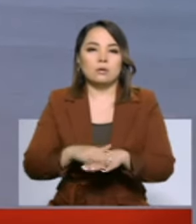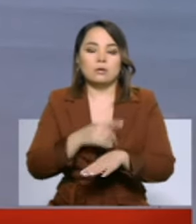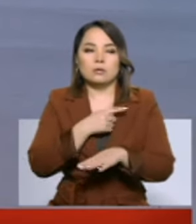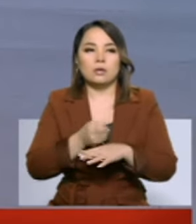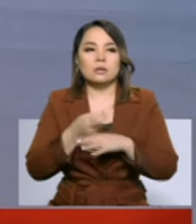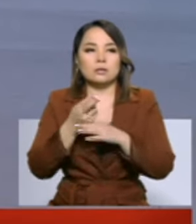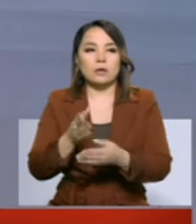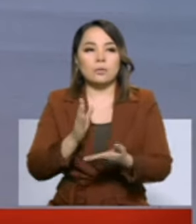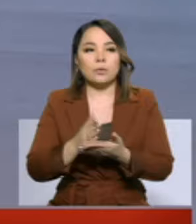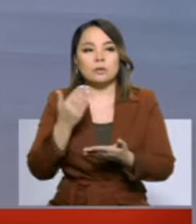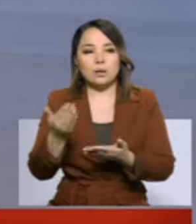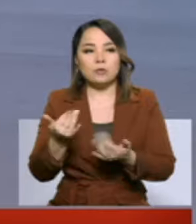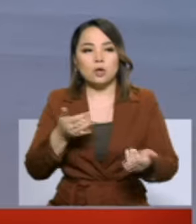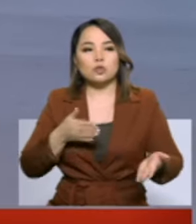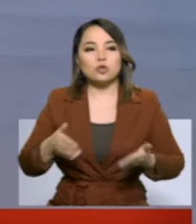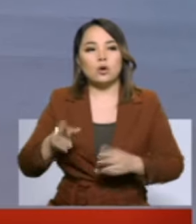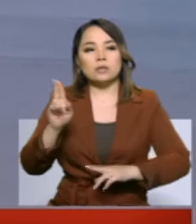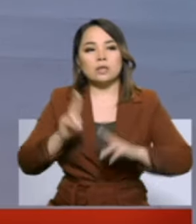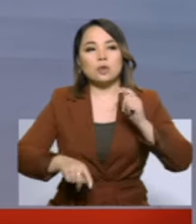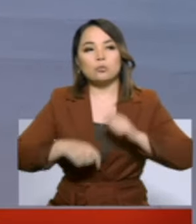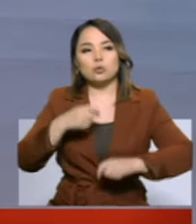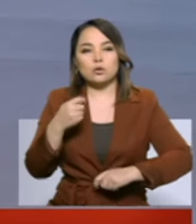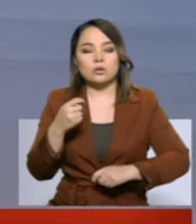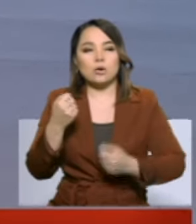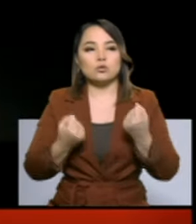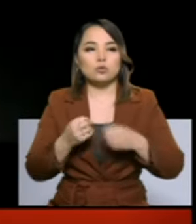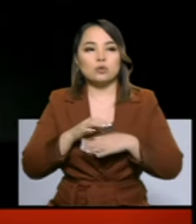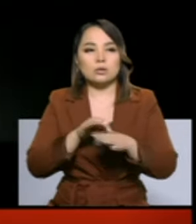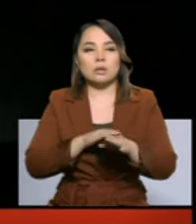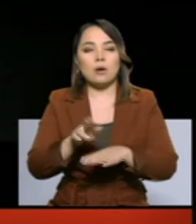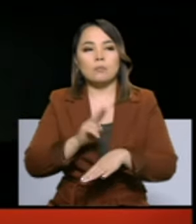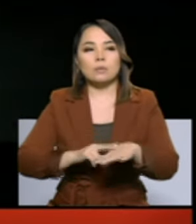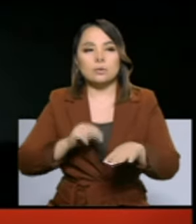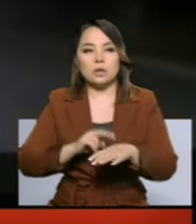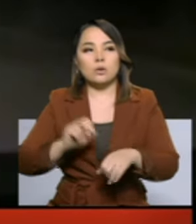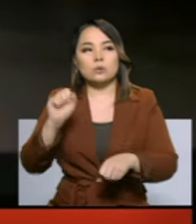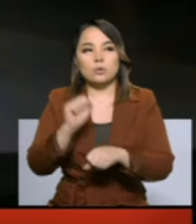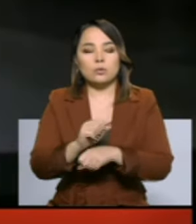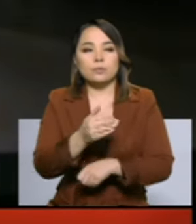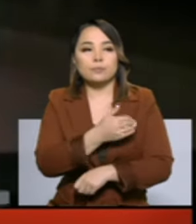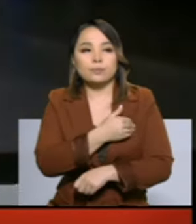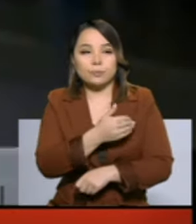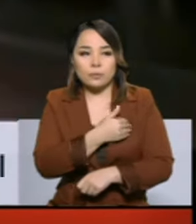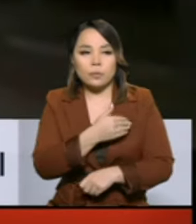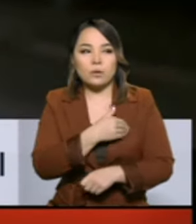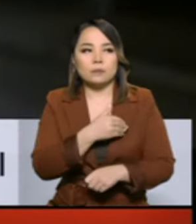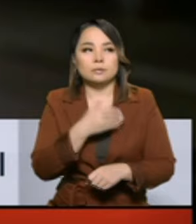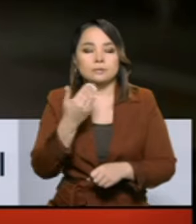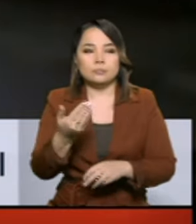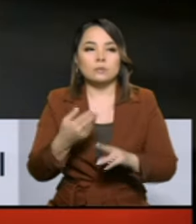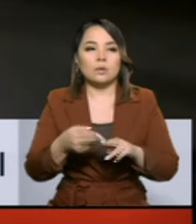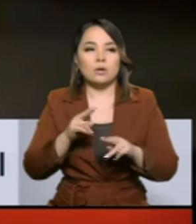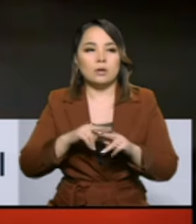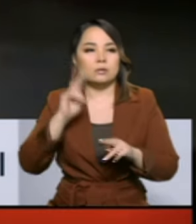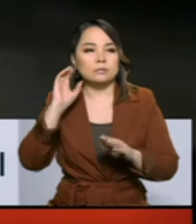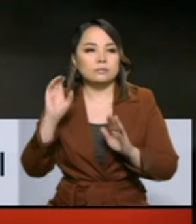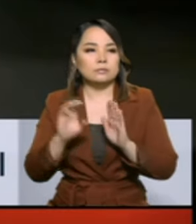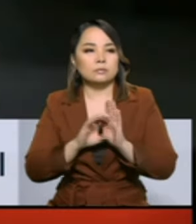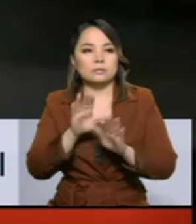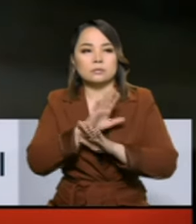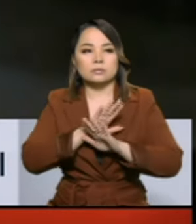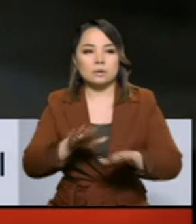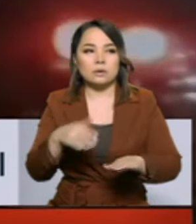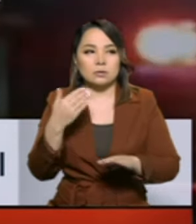бөліміне жеткізілді. Жол ережесін бұзған жүргізушіні патрульдік полиция тоқтатуға әрекет еткен, алайда ол ескерту